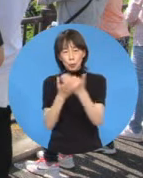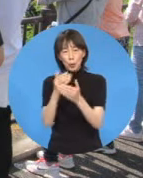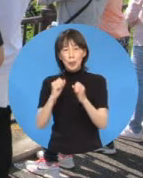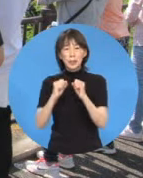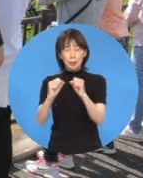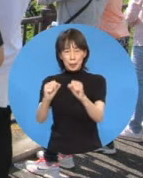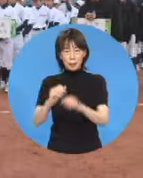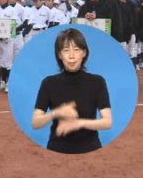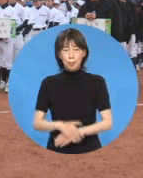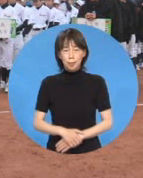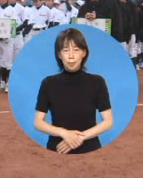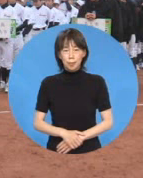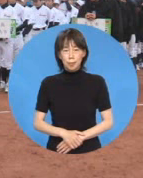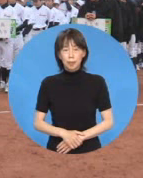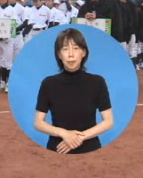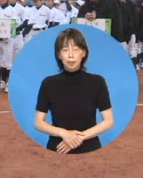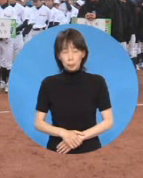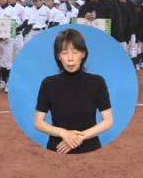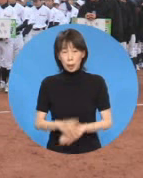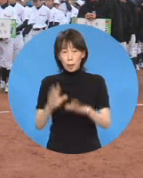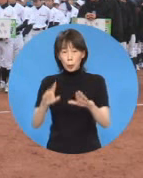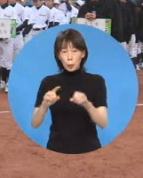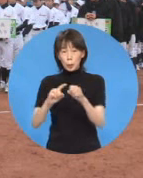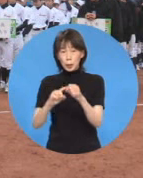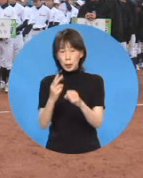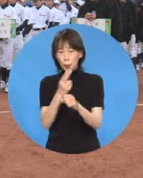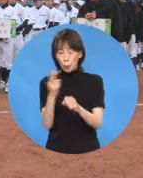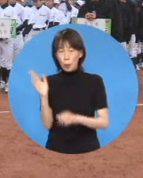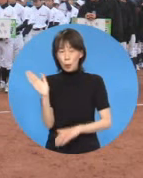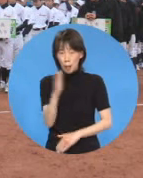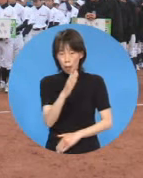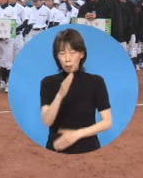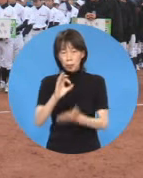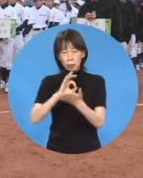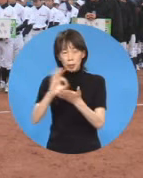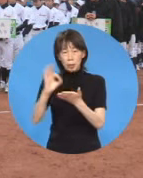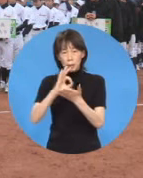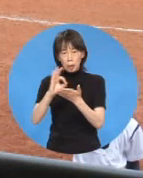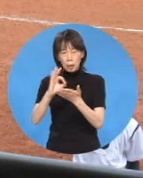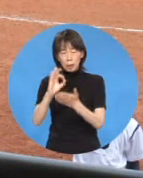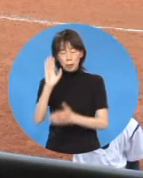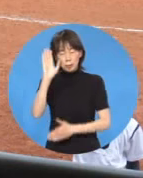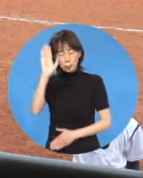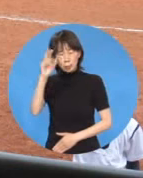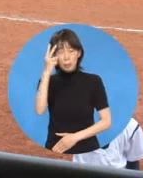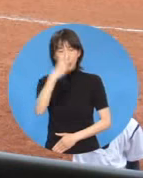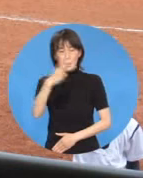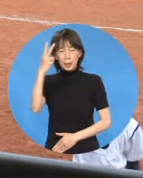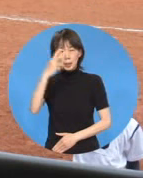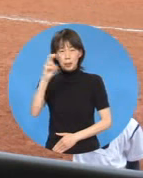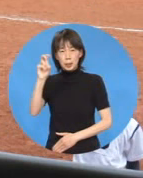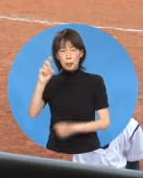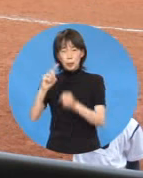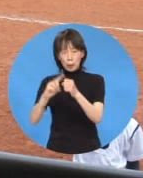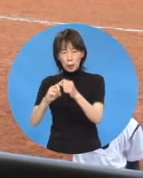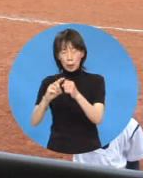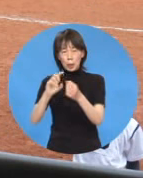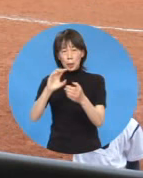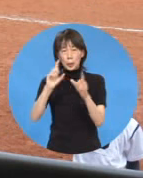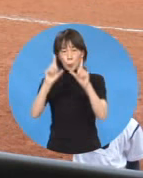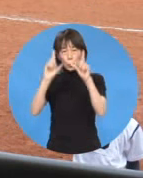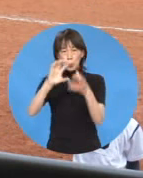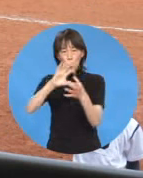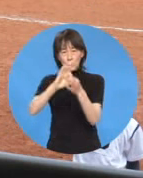いますまた今年度からはこの基金を活用して2020年東京